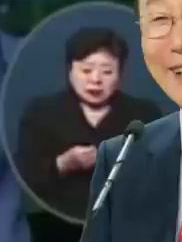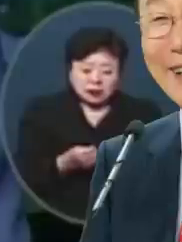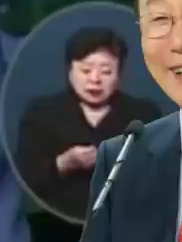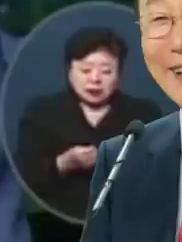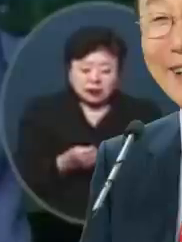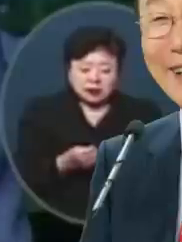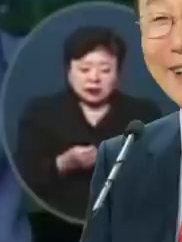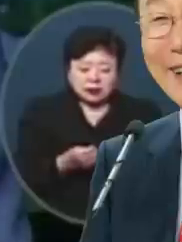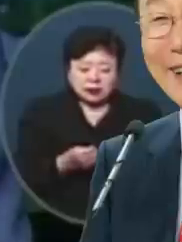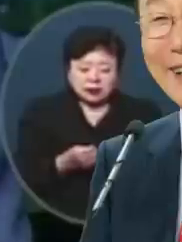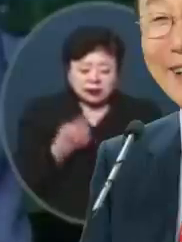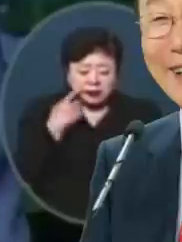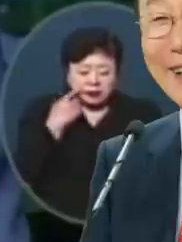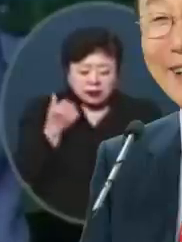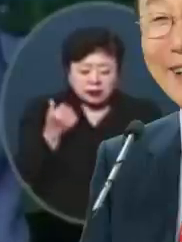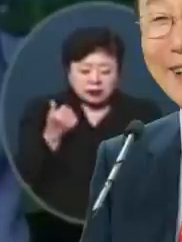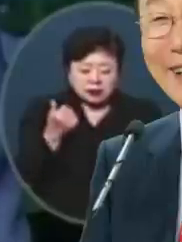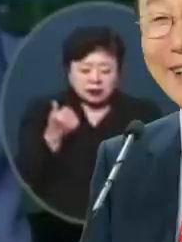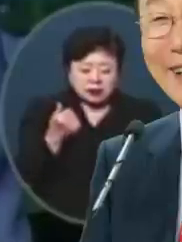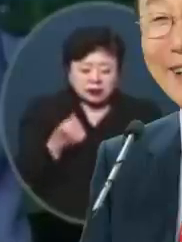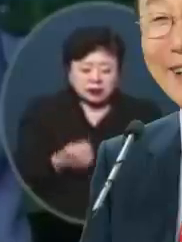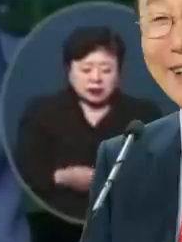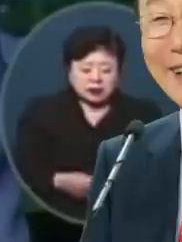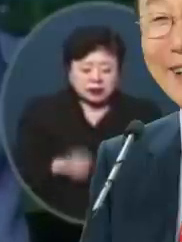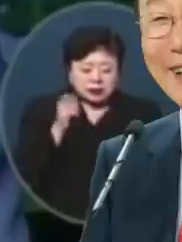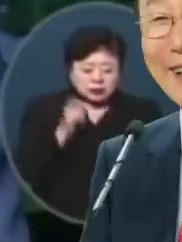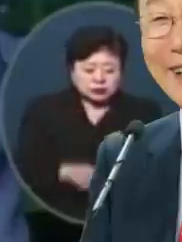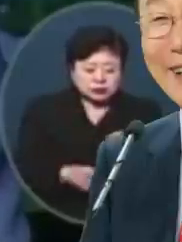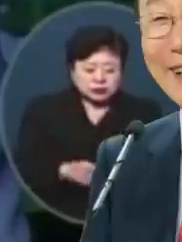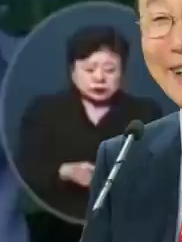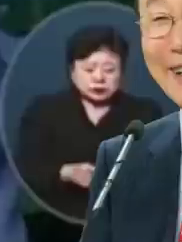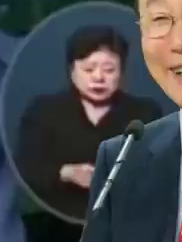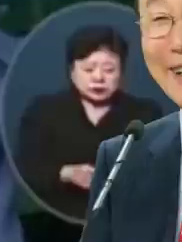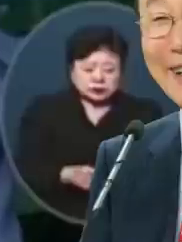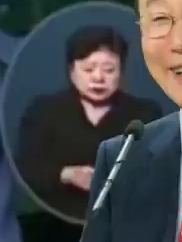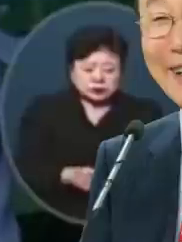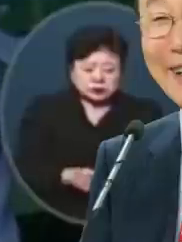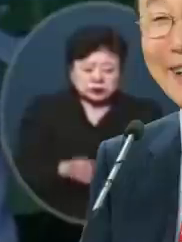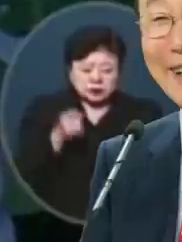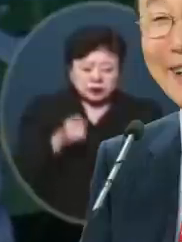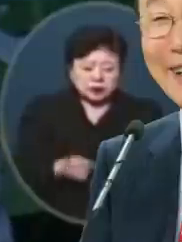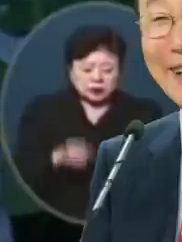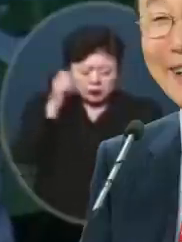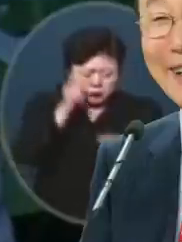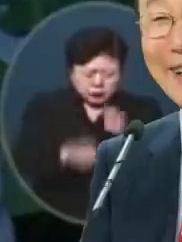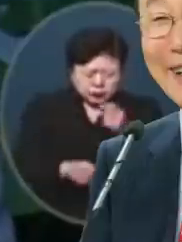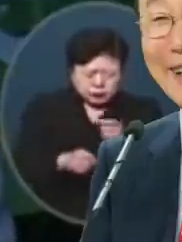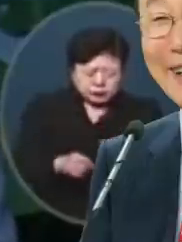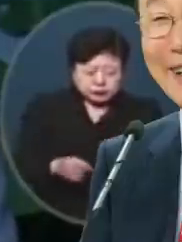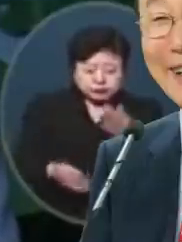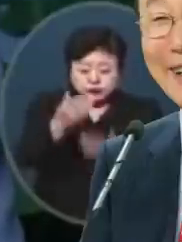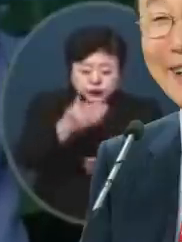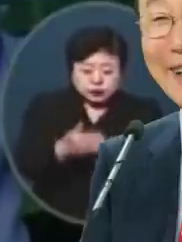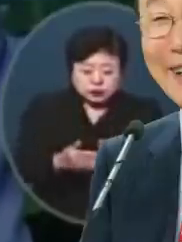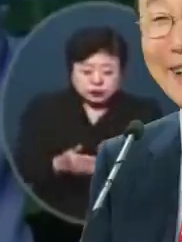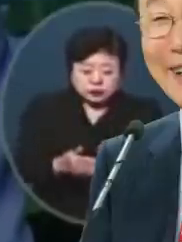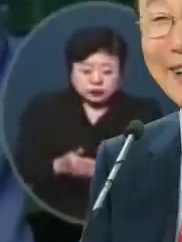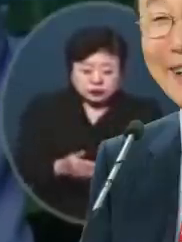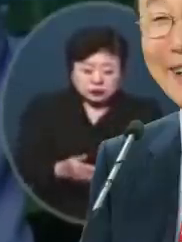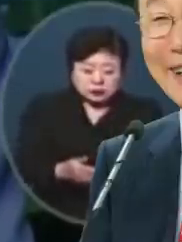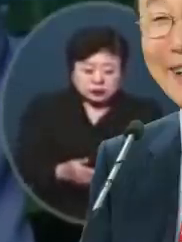그때는 라이터불이 유명했습니다. 그래서 라이터불을 탁 켜서 이놈 어디 있나?